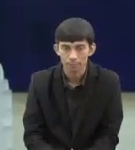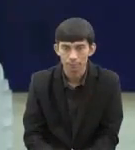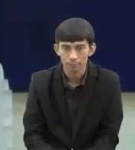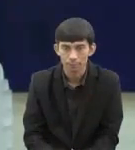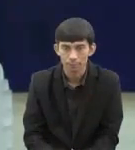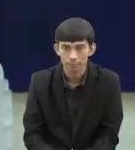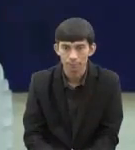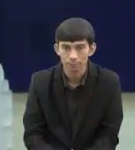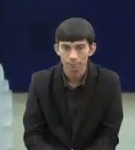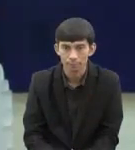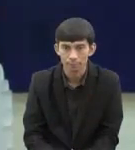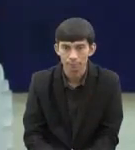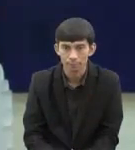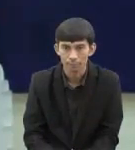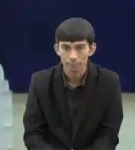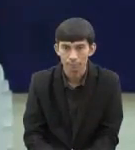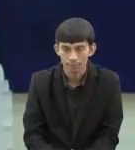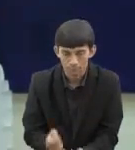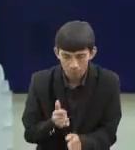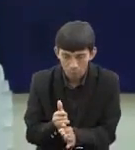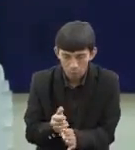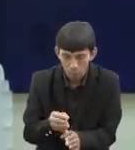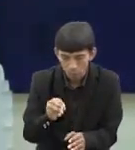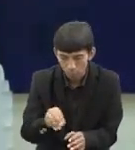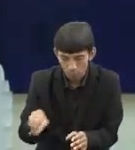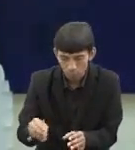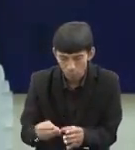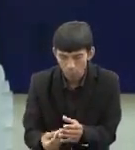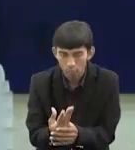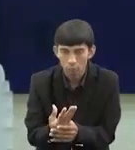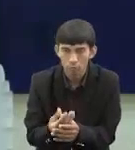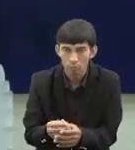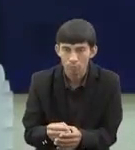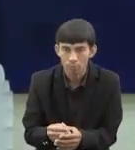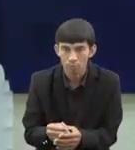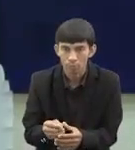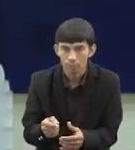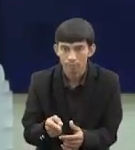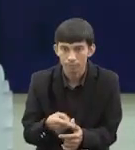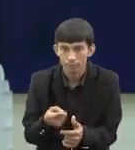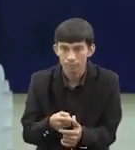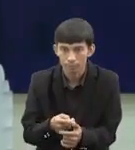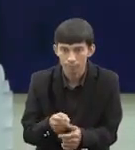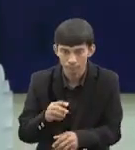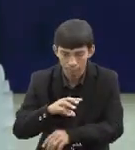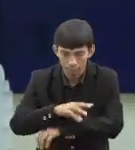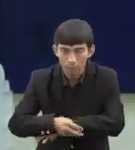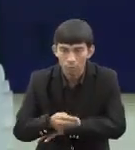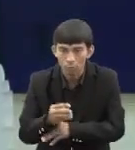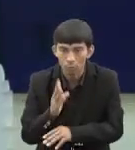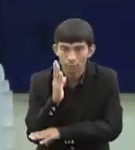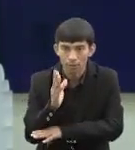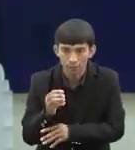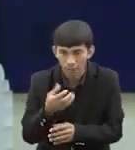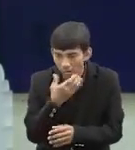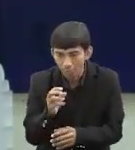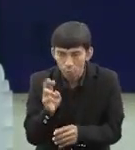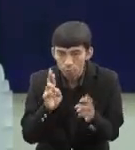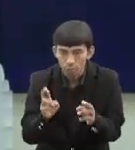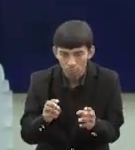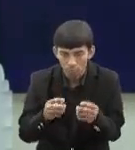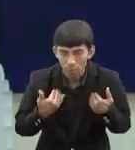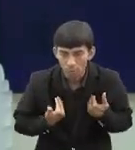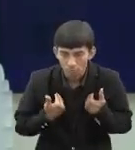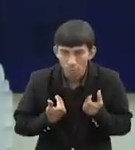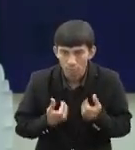những video hấp dẫn. Chào các bạn. Chú rõ đọc xung toàn đàm đầy. Mình kết giúp thằng ngày các đại rộng nghĩa. Tôi nơi họt khăn